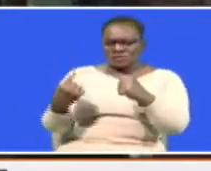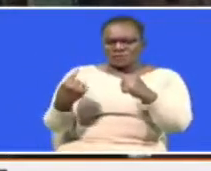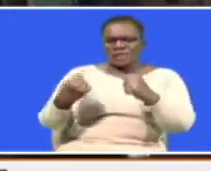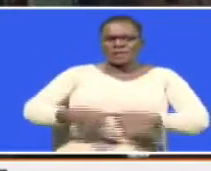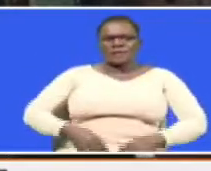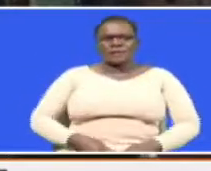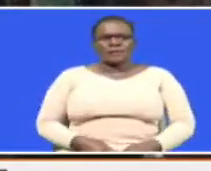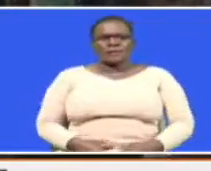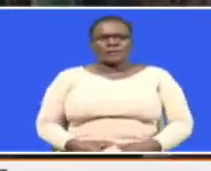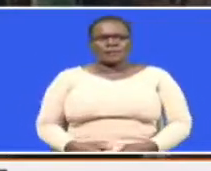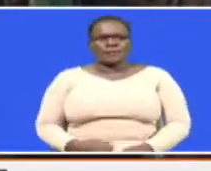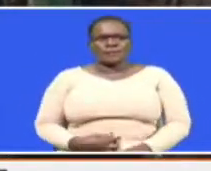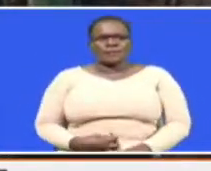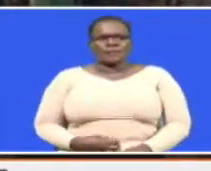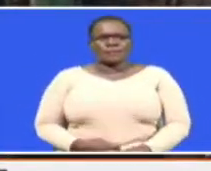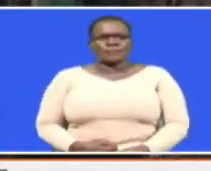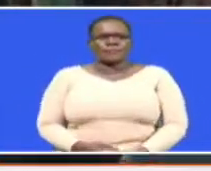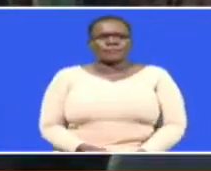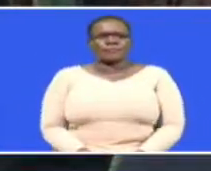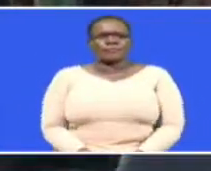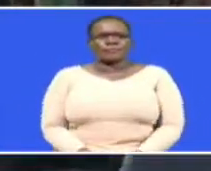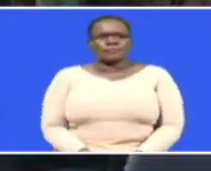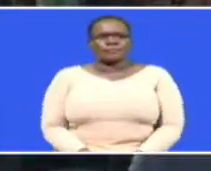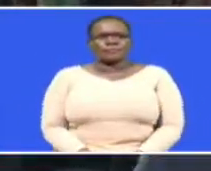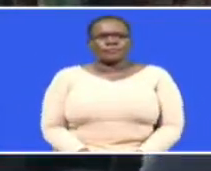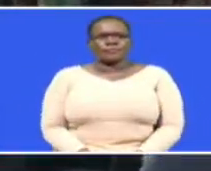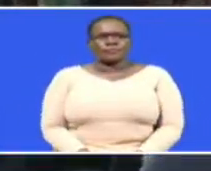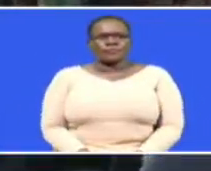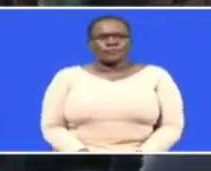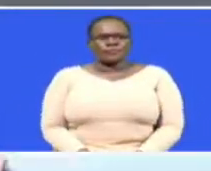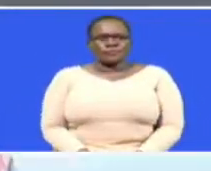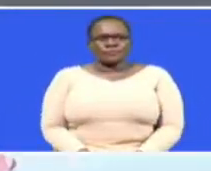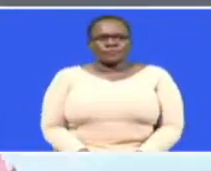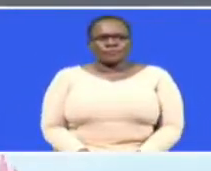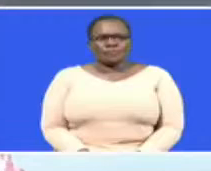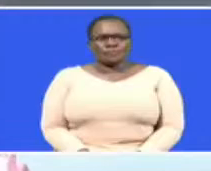Obis Chanji, KT News, County ya Mombasa.